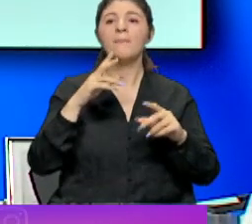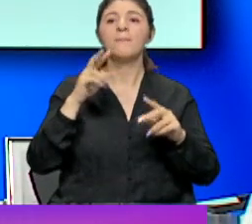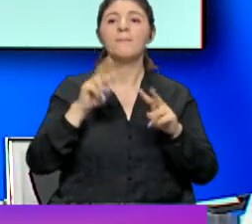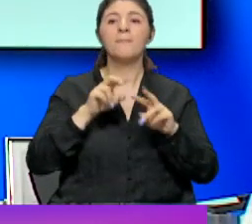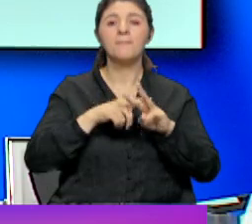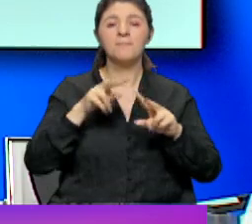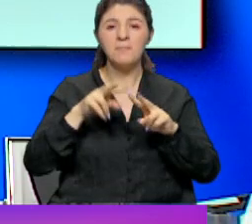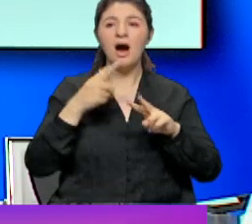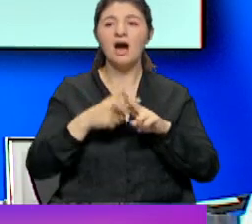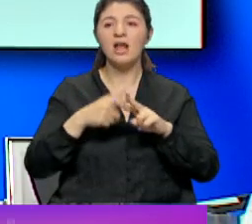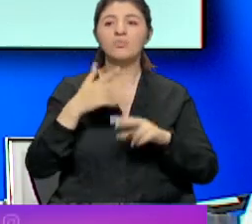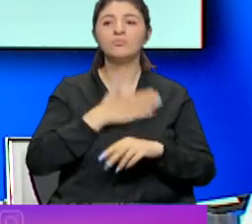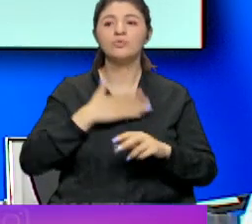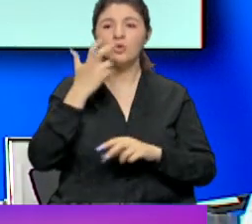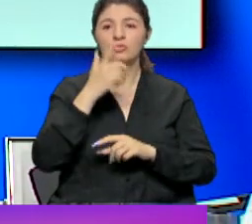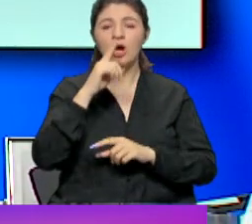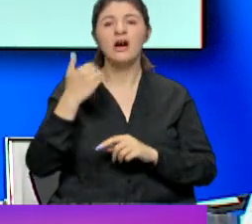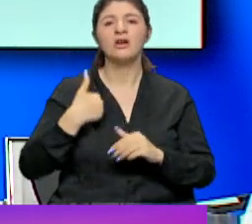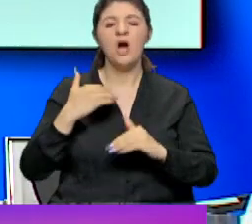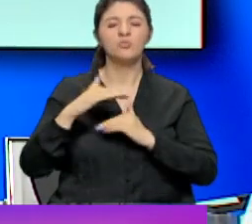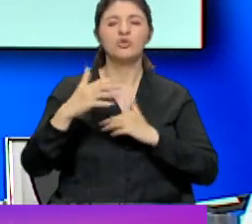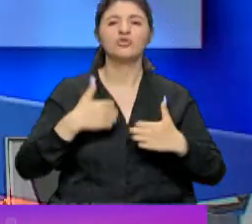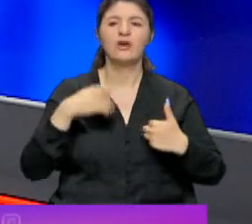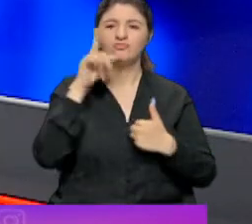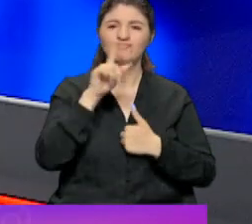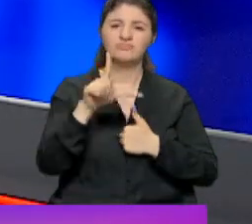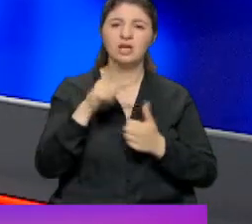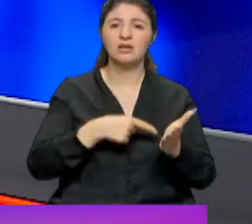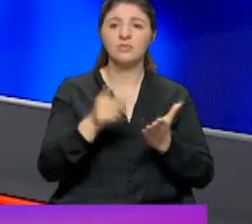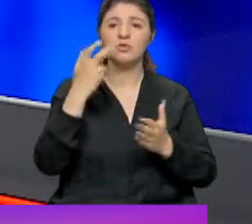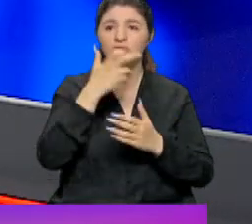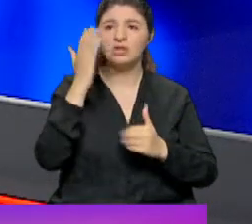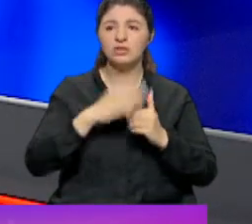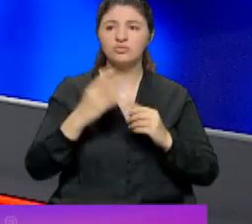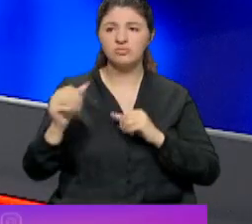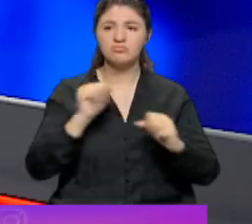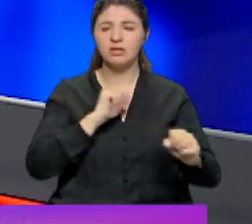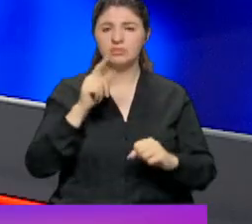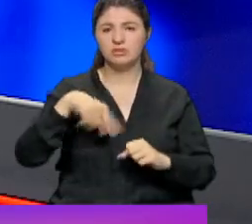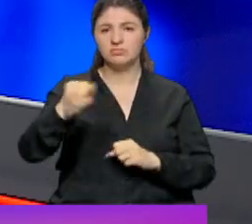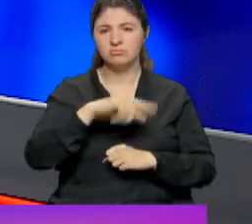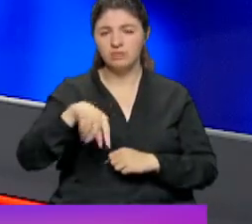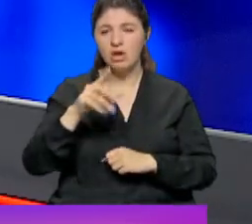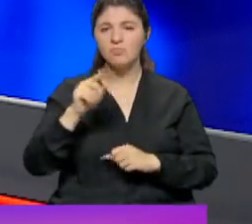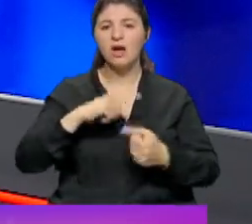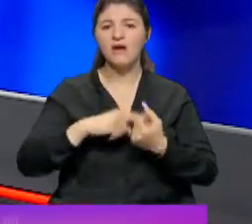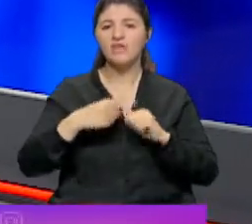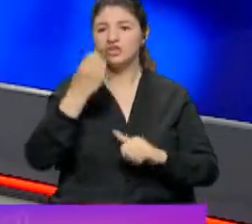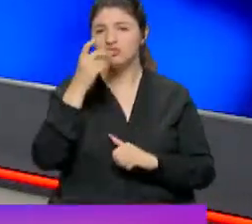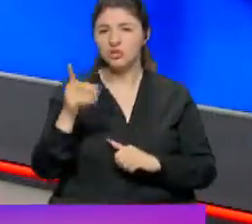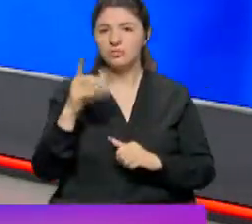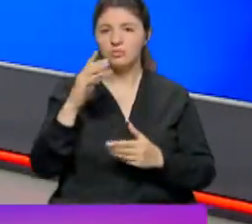konseri de kamu güvenliği gerekçesiyle iptal edildi sanatçılar konser yasakları çok tepkili bu haftaki